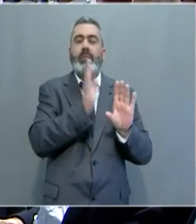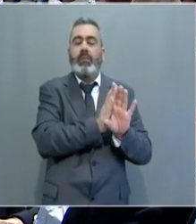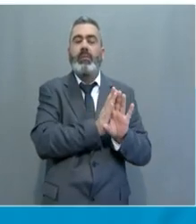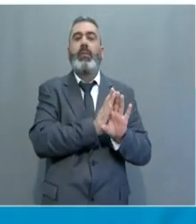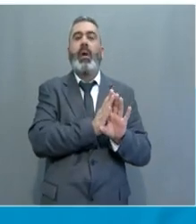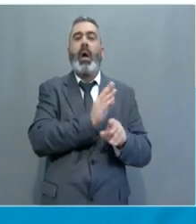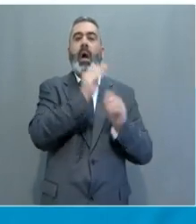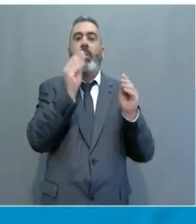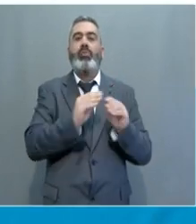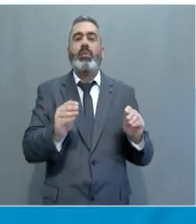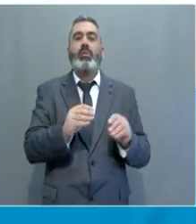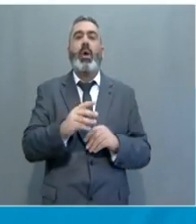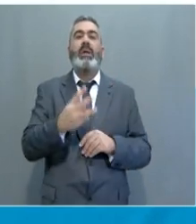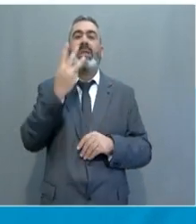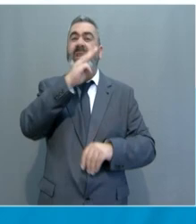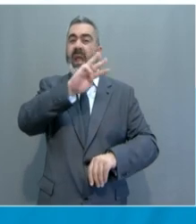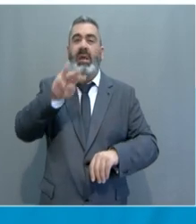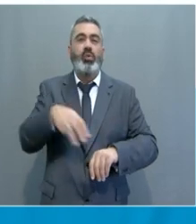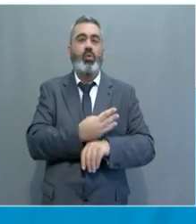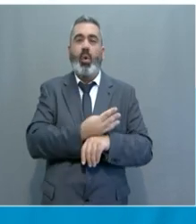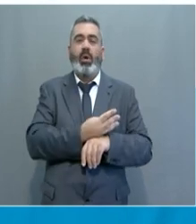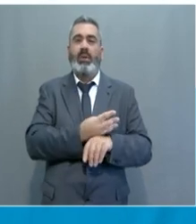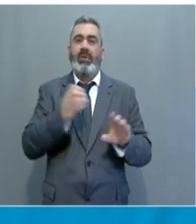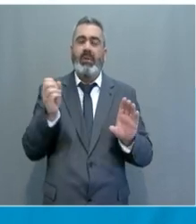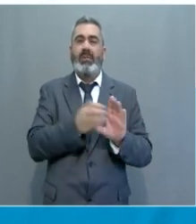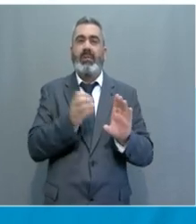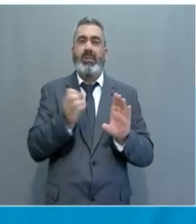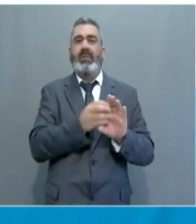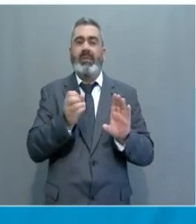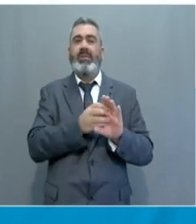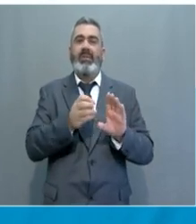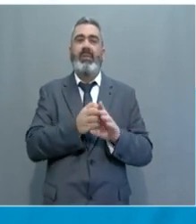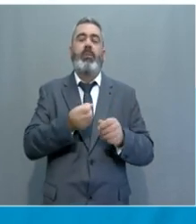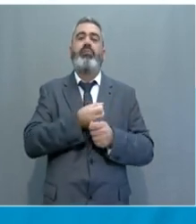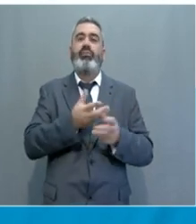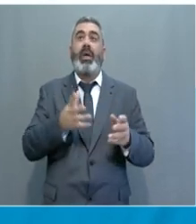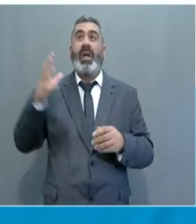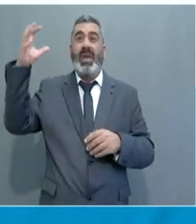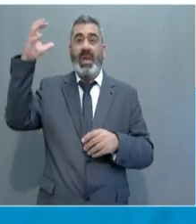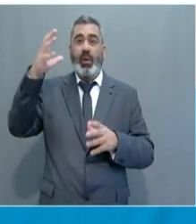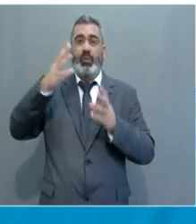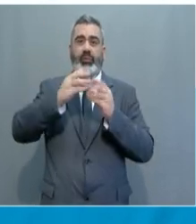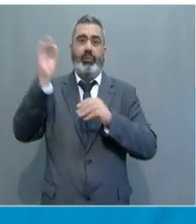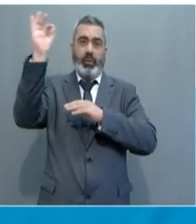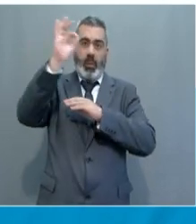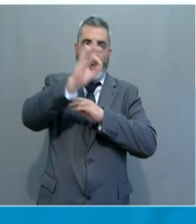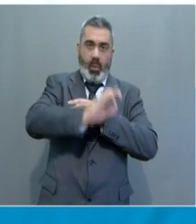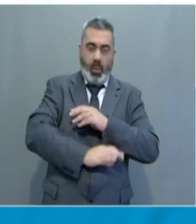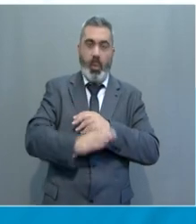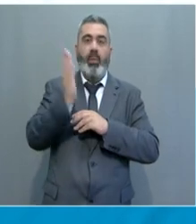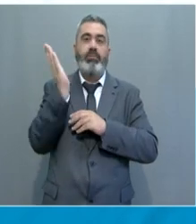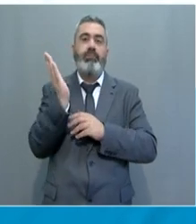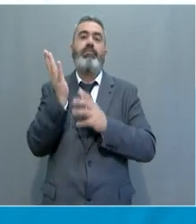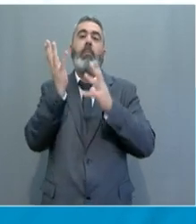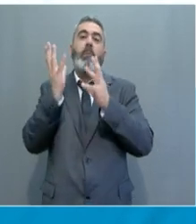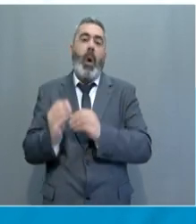μπορούν για τουλάχιστον 3 ώρες να προσθέτουν ενέργεια στο δίκτυο όταν πια ο ήλιος θα δει και το φωτοβολταϊκό δεν